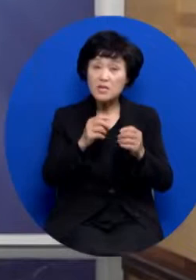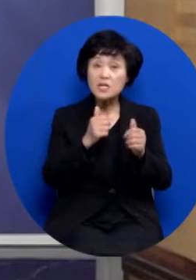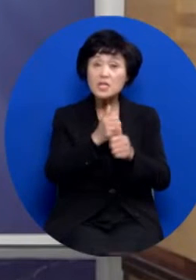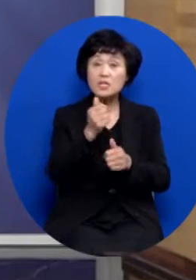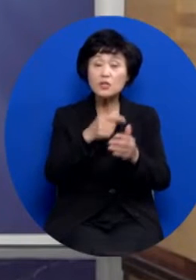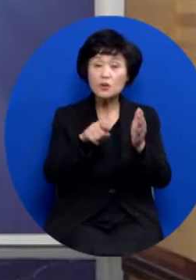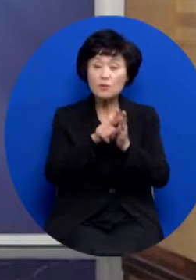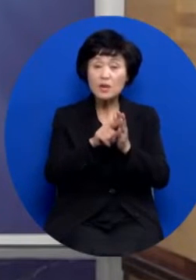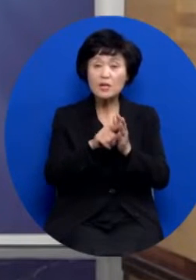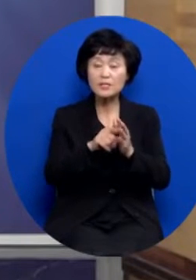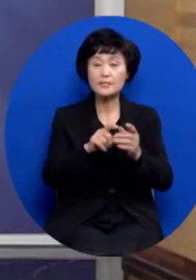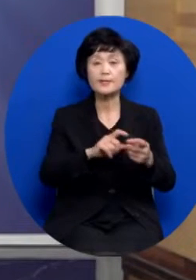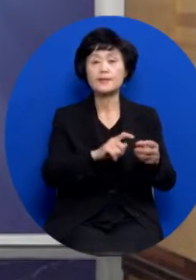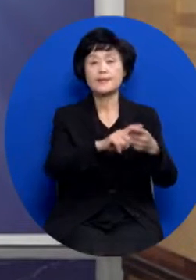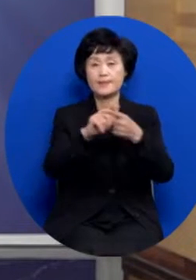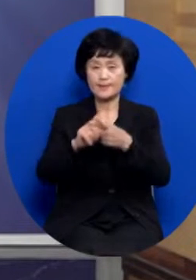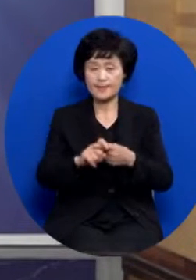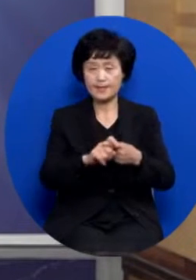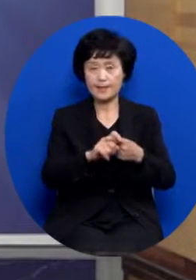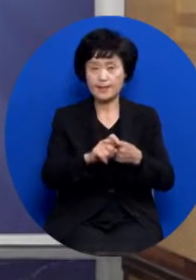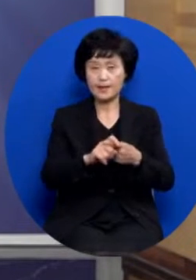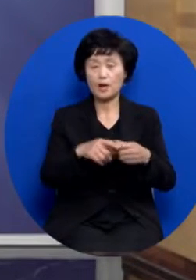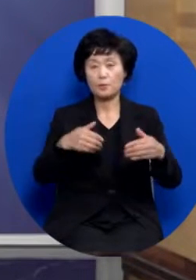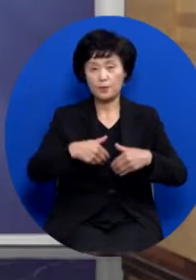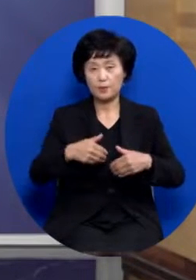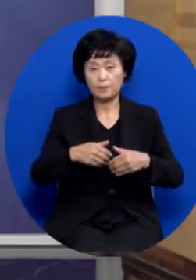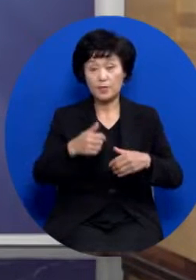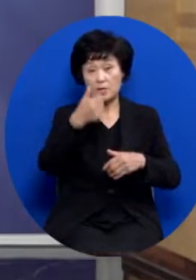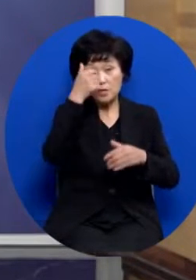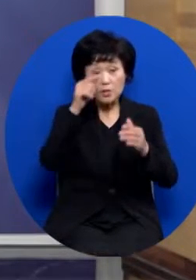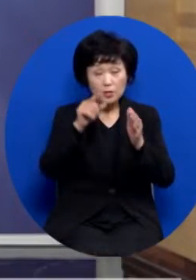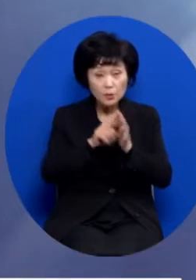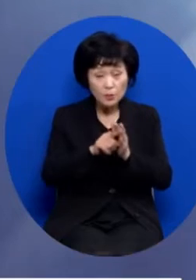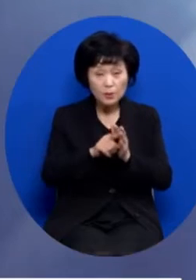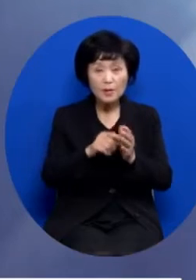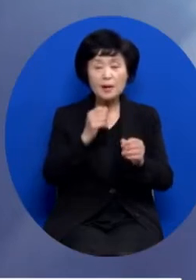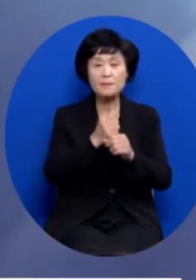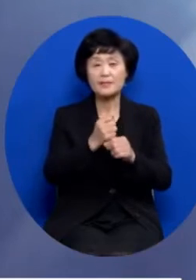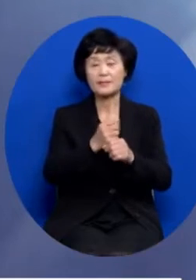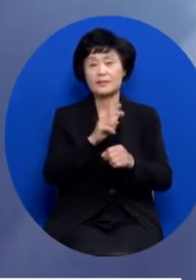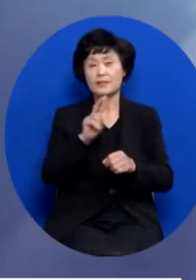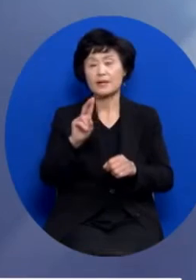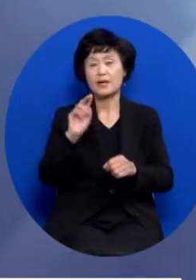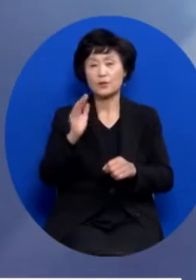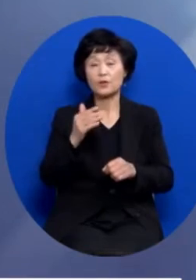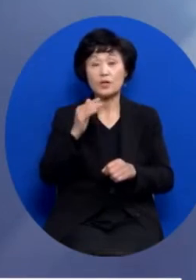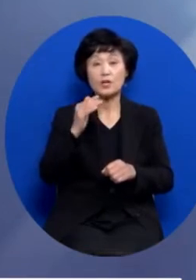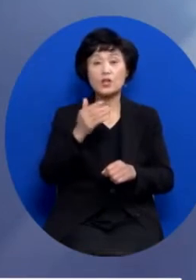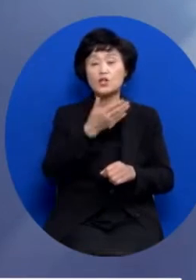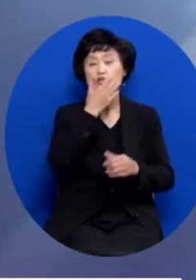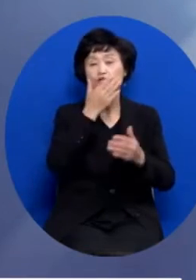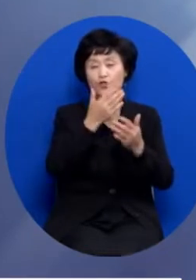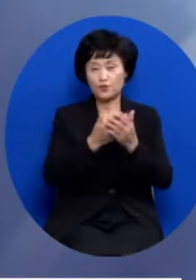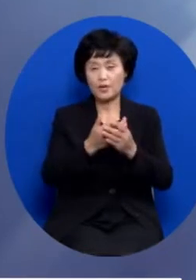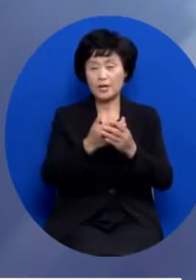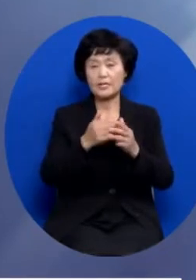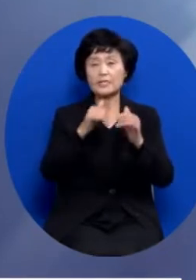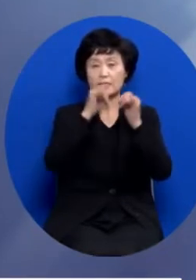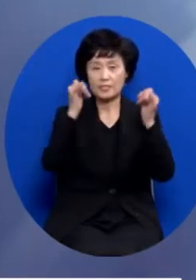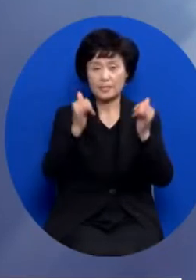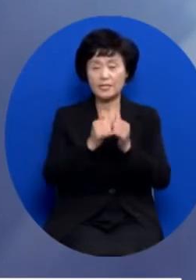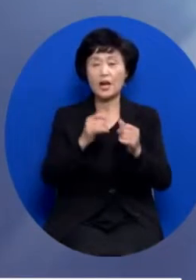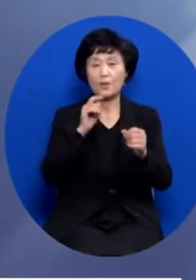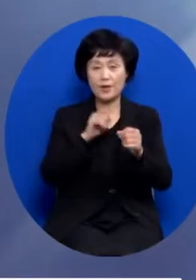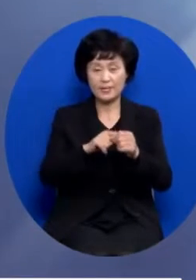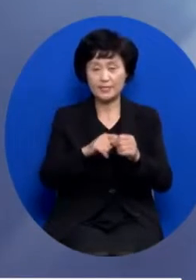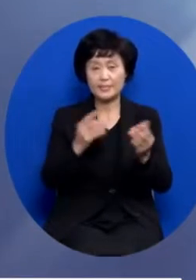우리 사회에서의 사회공동체라는 게 기독교가 만들어가야 될 또 하나의 중요한 사회적 공헌이 아닐까. 그런 그 하나의